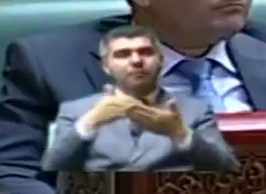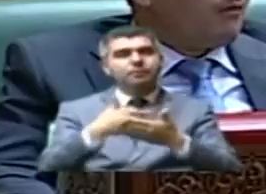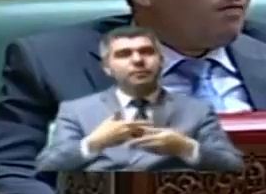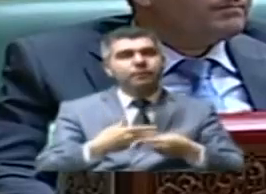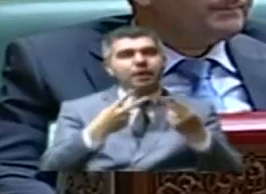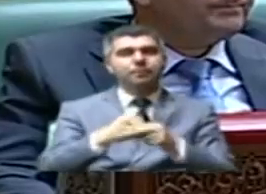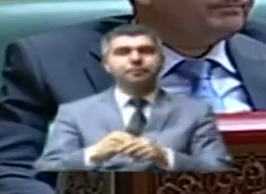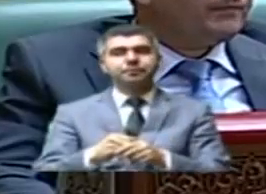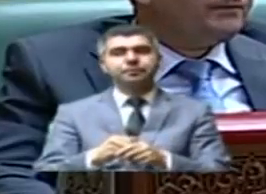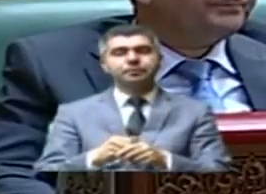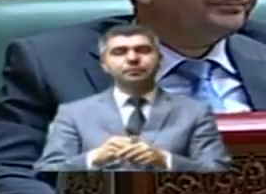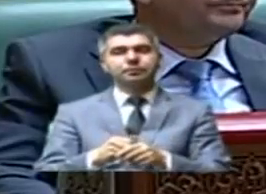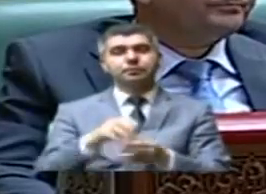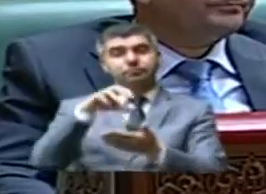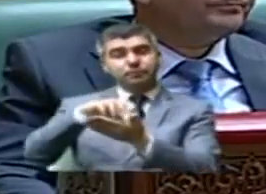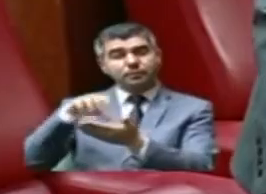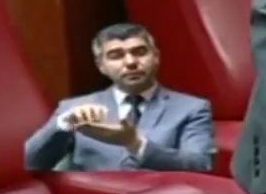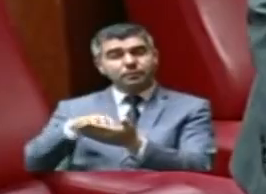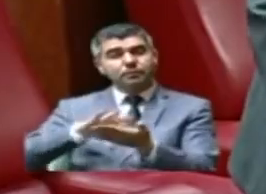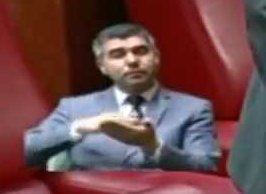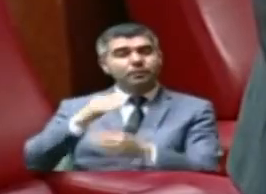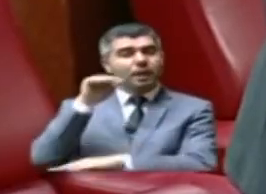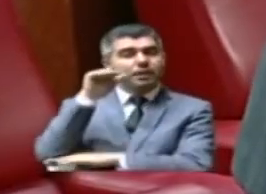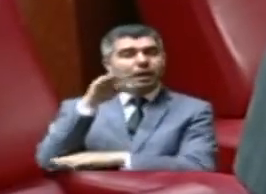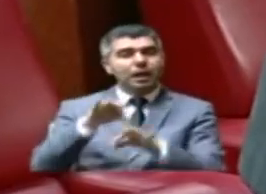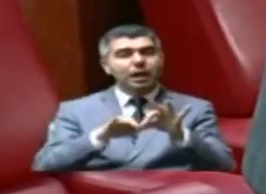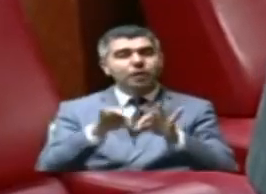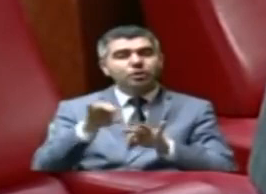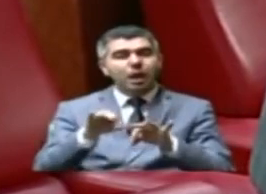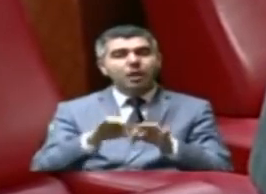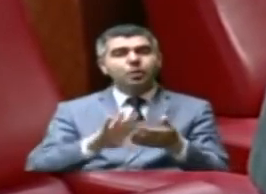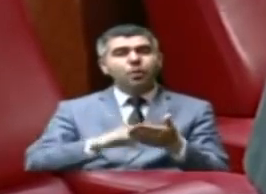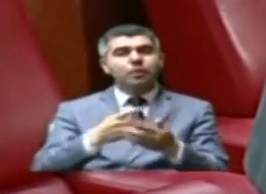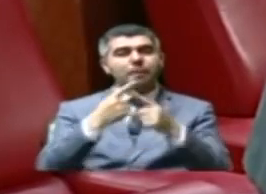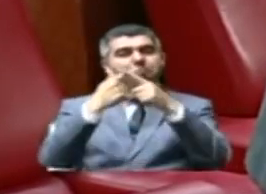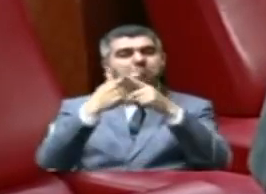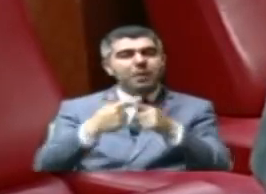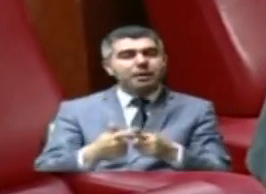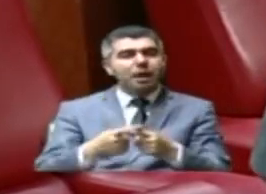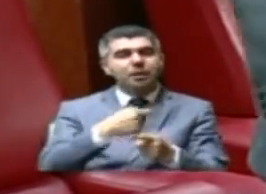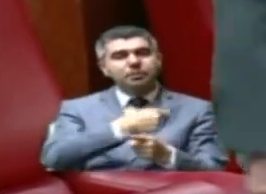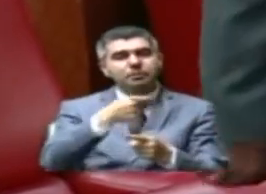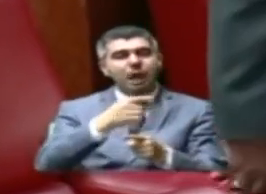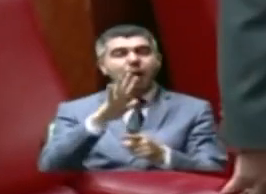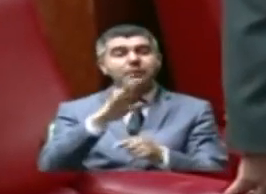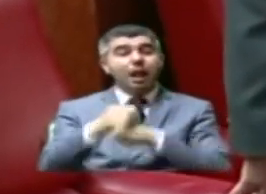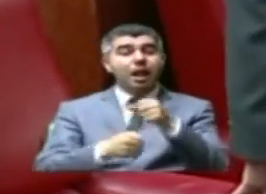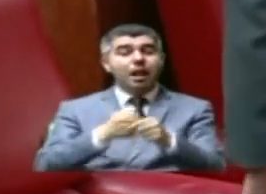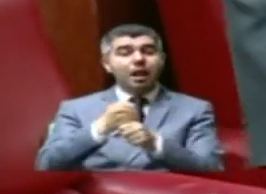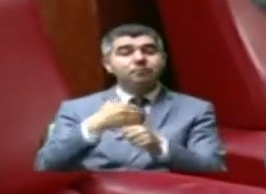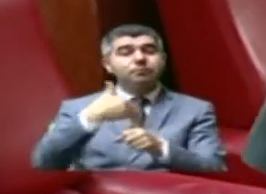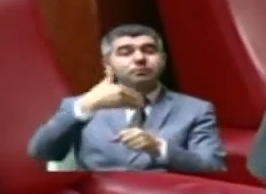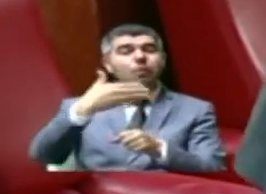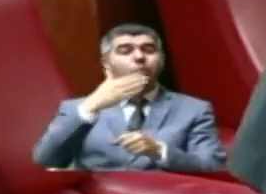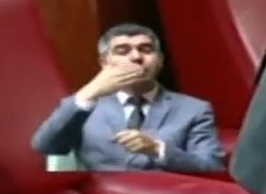هم يتعلق بكل ما هو مناطق الجنوبية والإجراءات التي تم اعتمادها، أيضا الميزانيات المخصصة خلال 5 سنوات